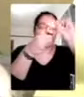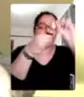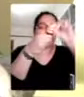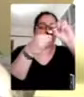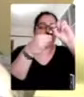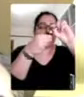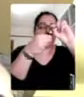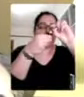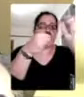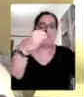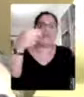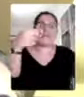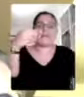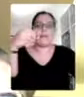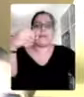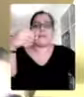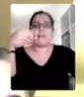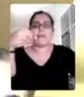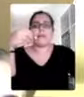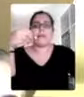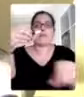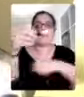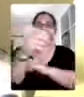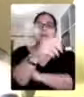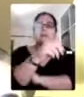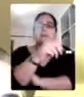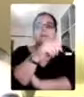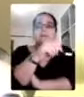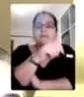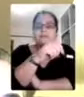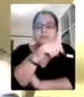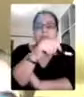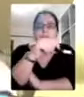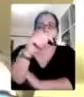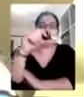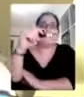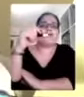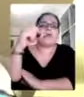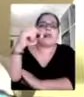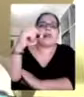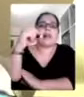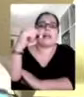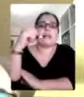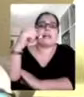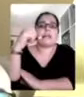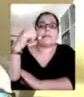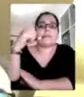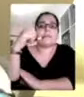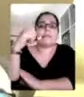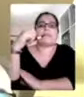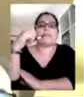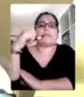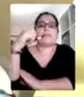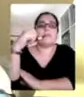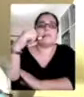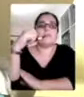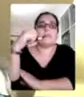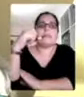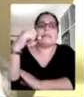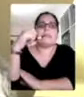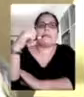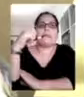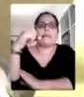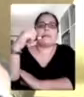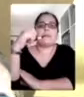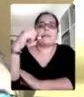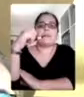Son geçen yaz mı ondan önceki yaz mı tarihler de birbirine girdi. İtalya'ya gittiğimde Milano'daki Savinelli dükkanından